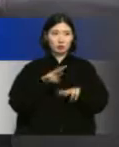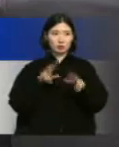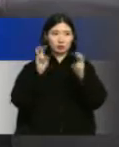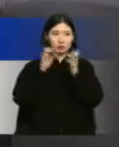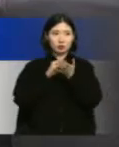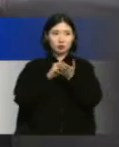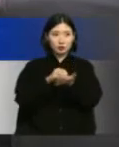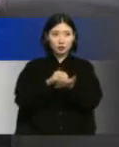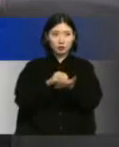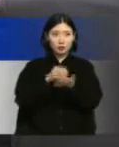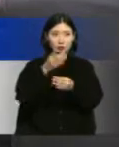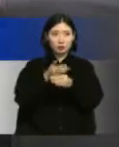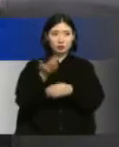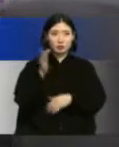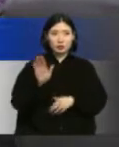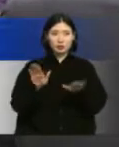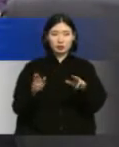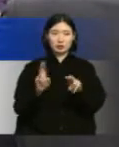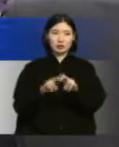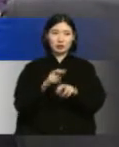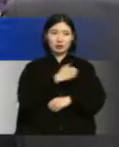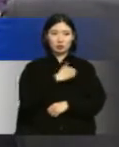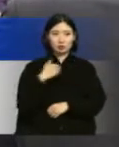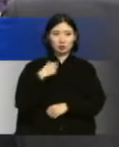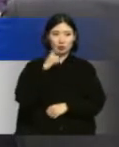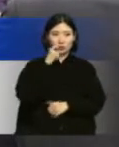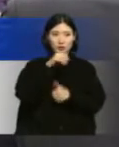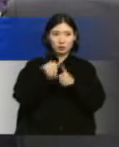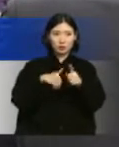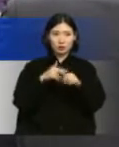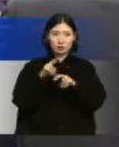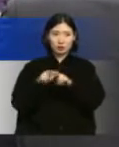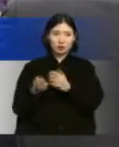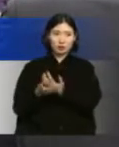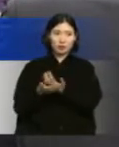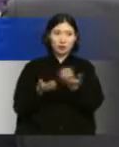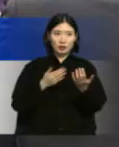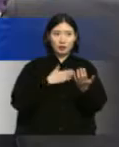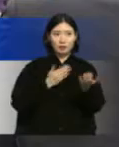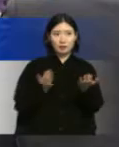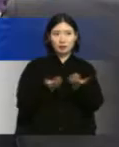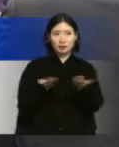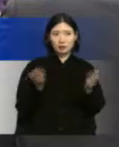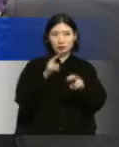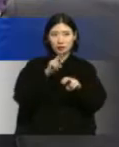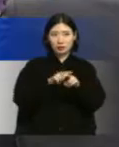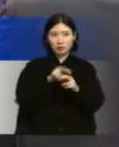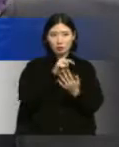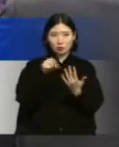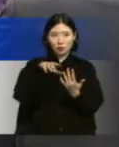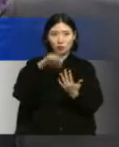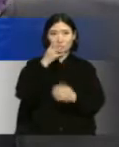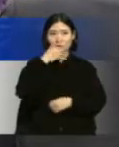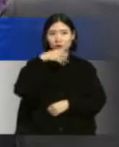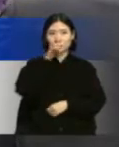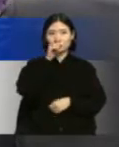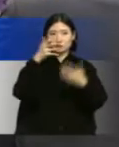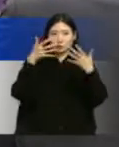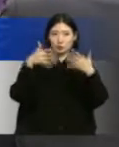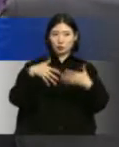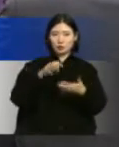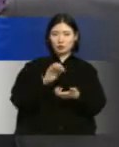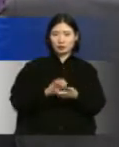일자리가 만족되지 못한 상태에도 이직을 하거나 더 나한테 맞는 일자리를 고를 수 있는 그런 이제